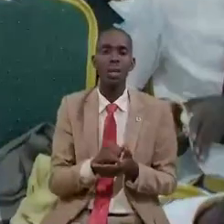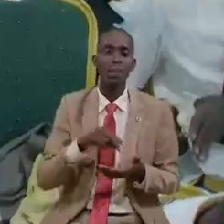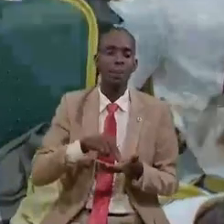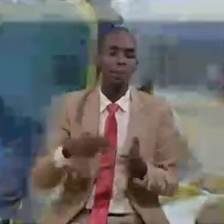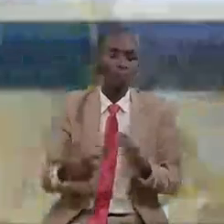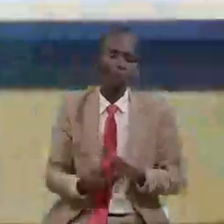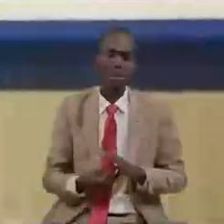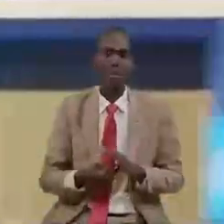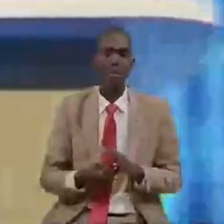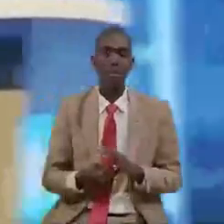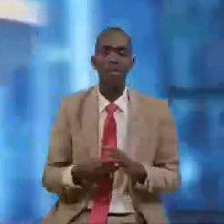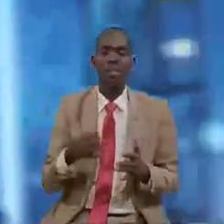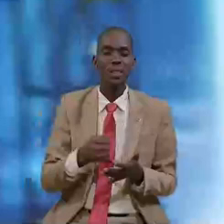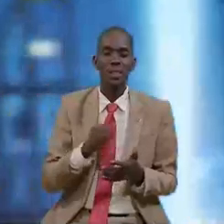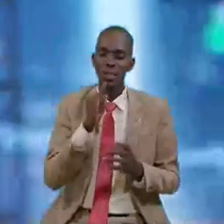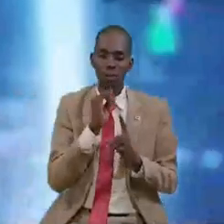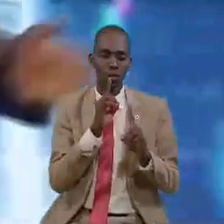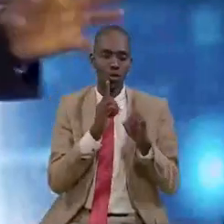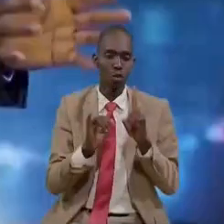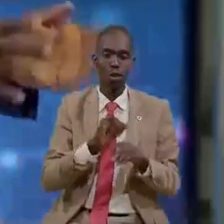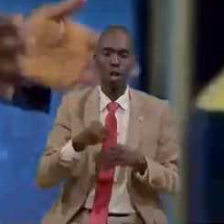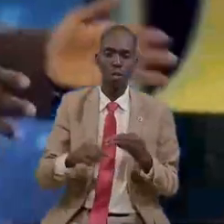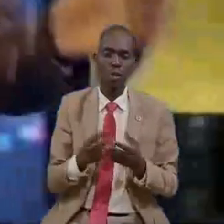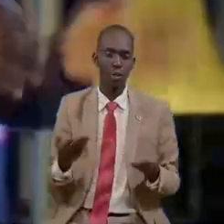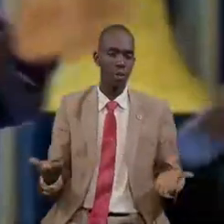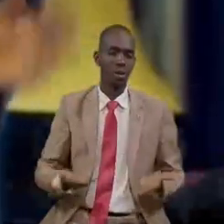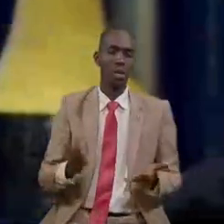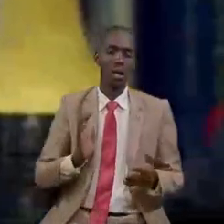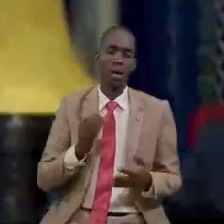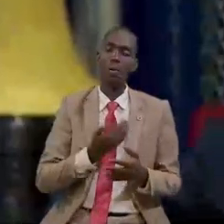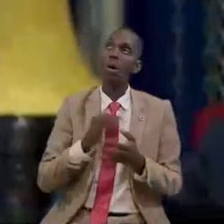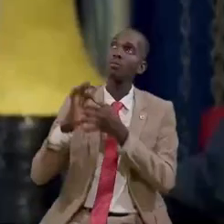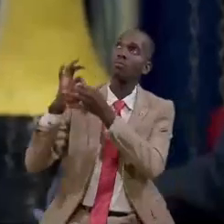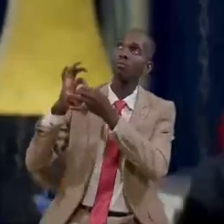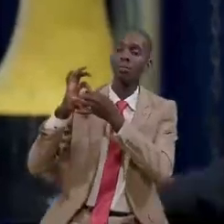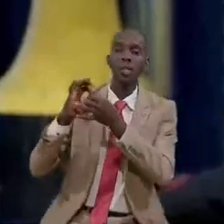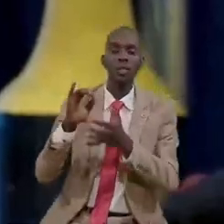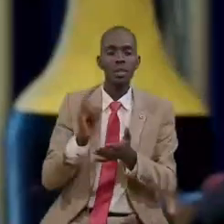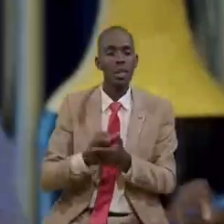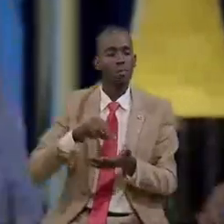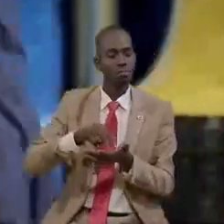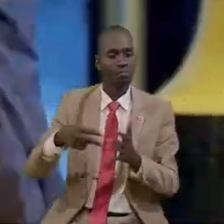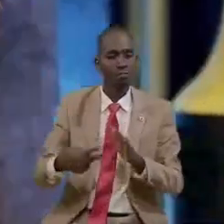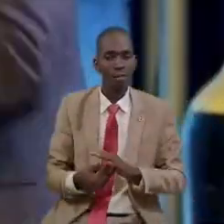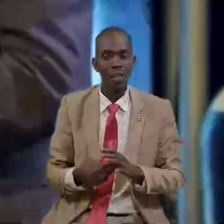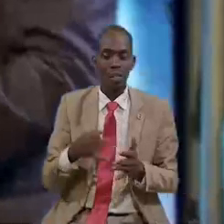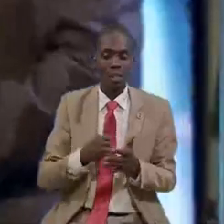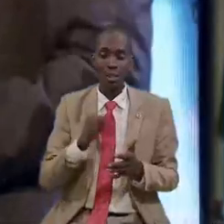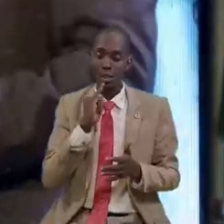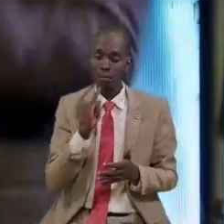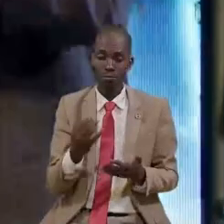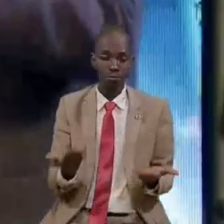cela parle de notre réconciliation, et dit, car Dieu, il parle